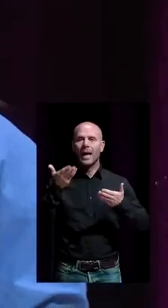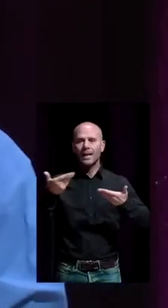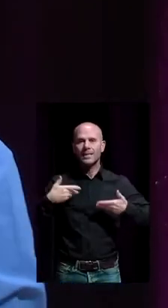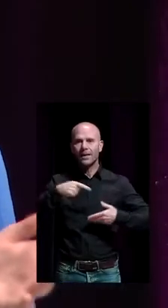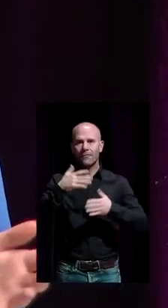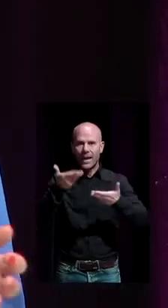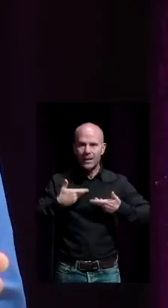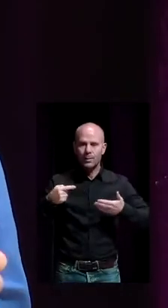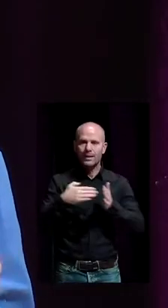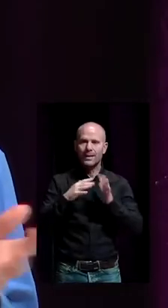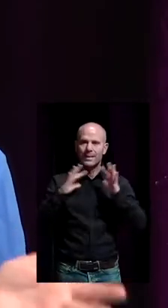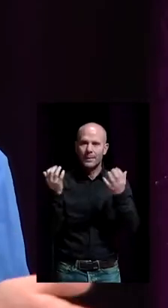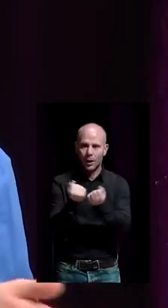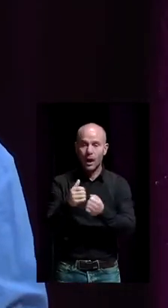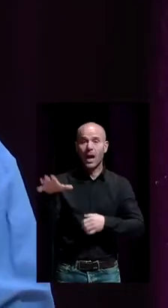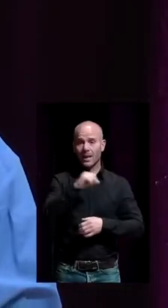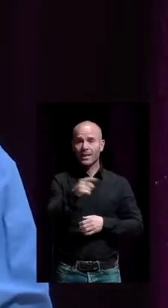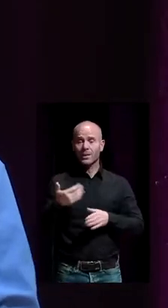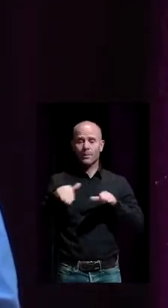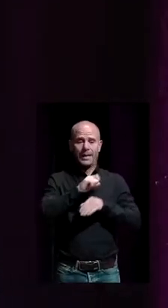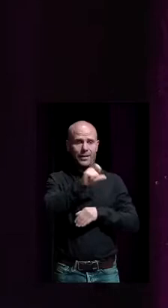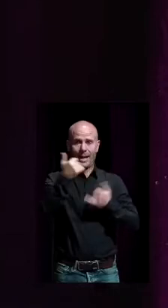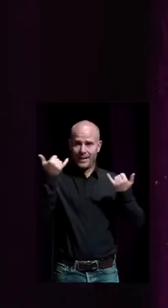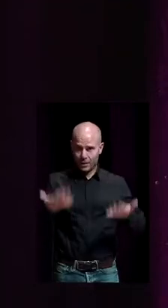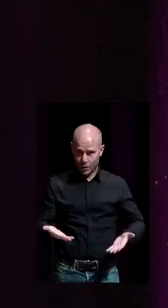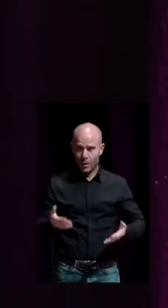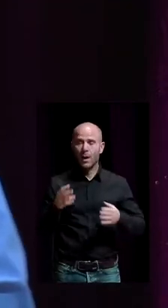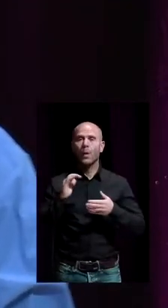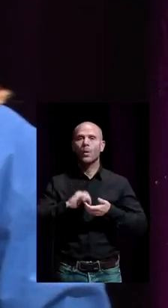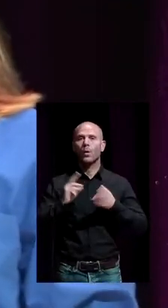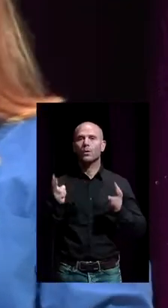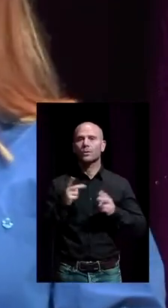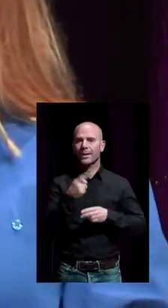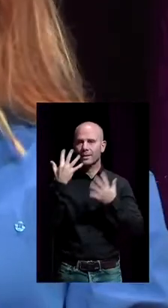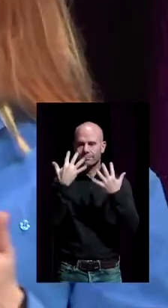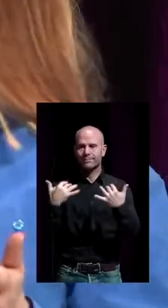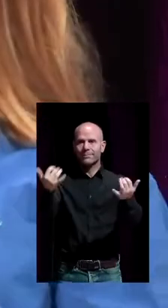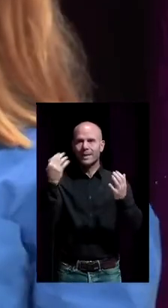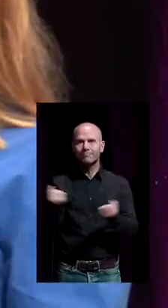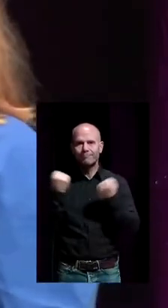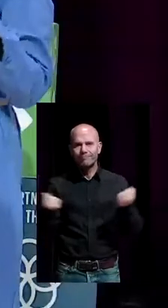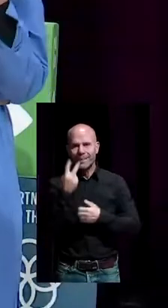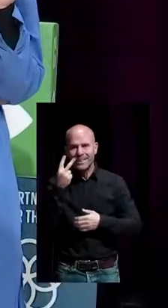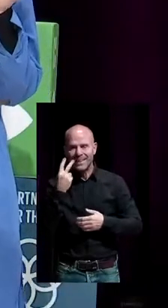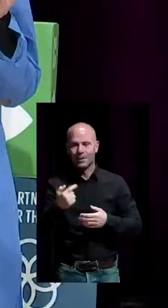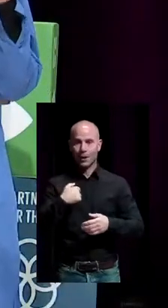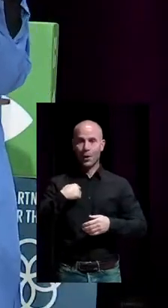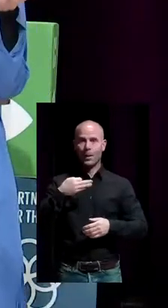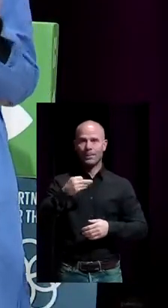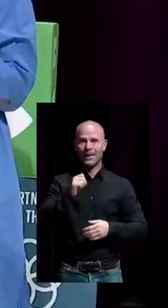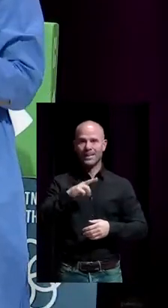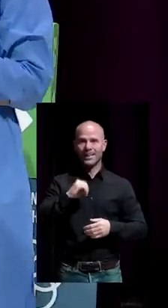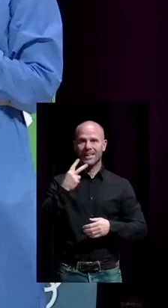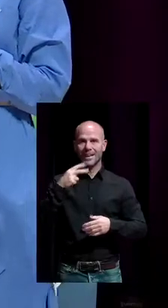seminarium. Alla ni som kommer medverka här idag och ni som tittar. Och jag och Pernilla står ju här inför en